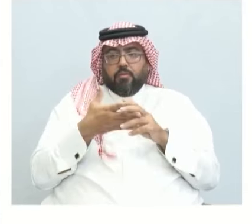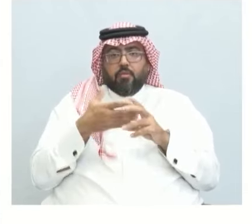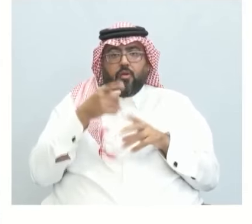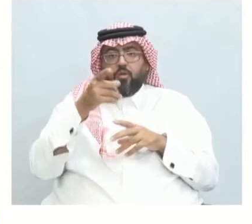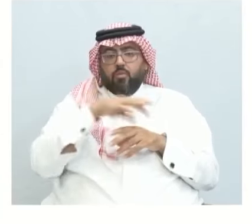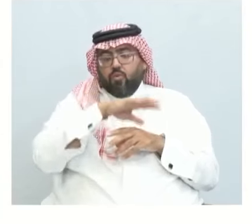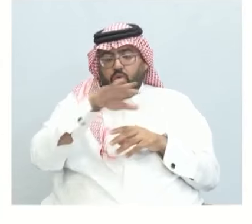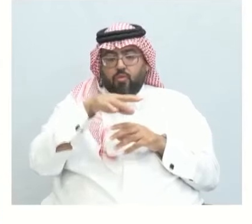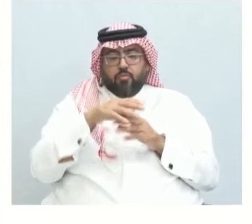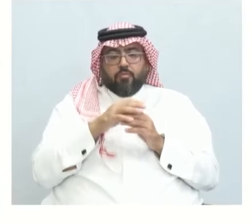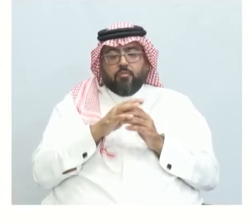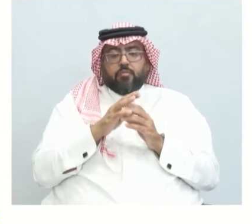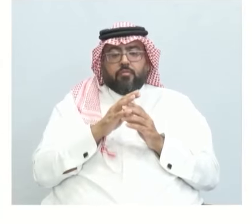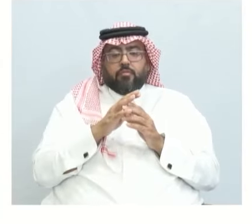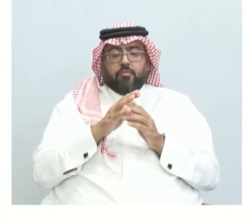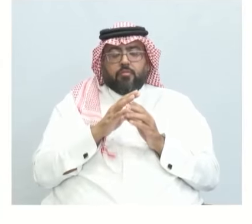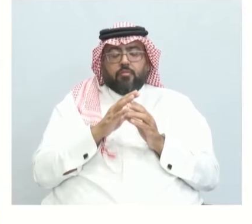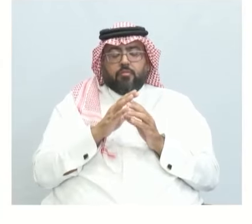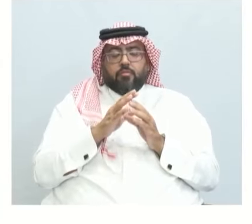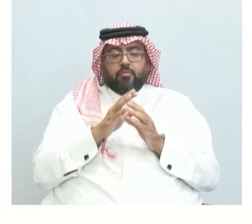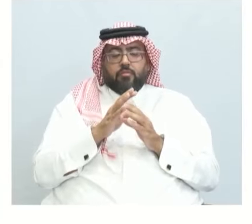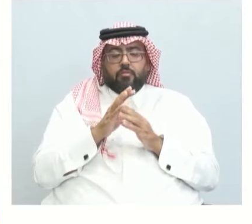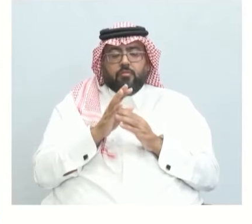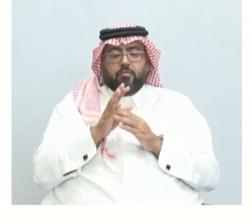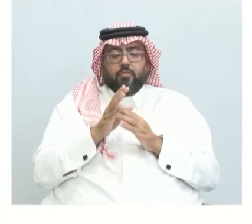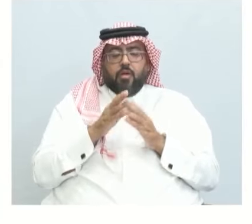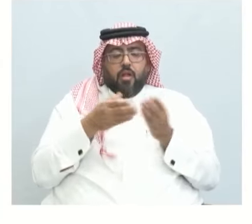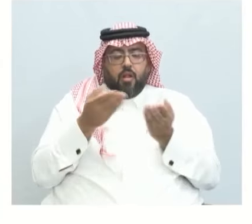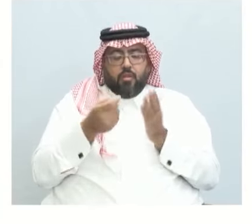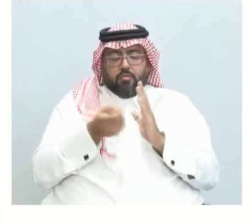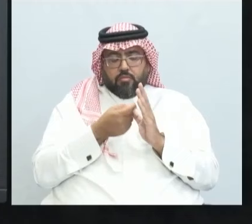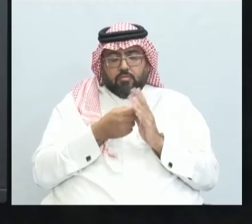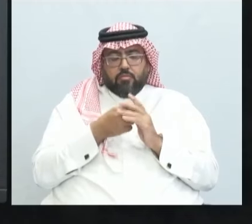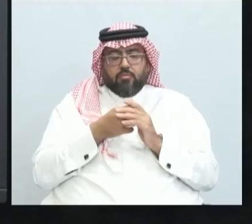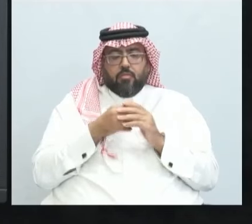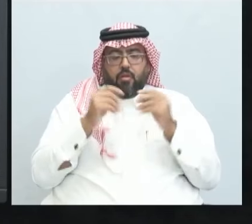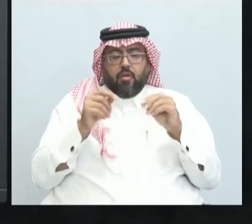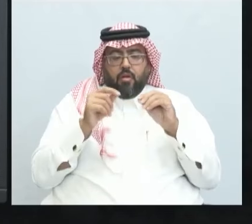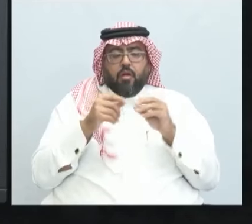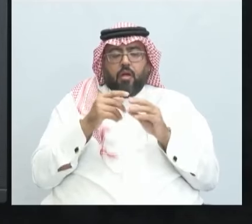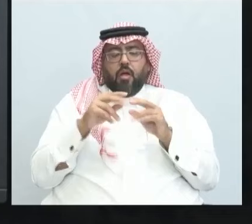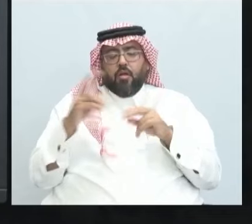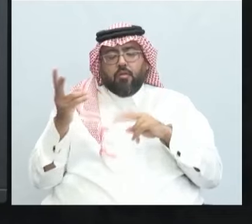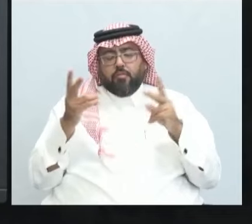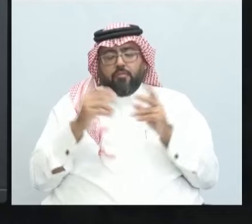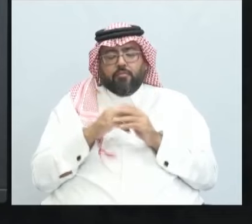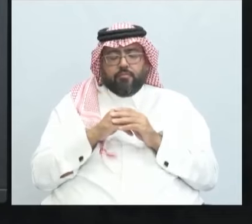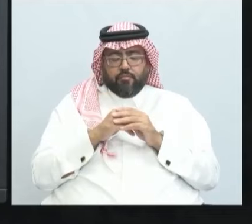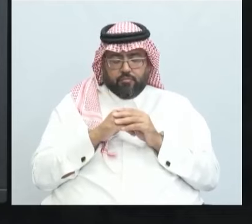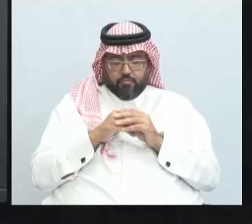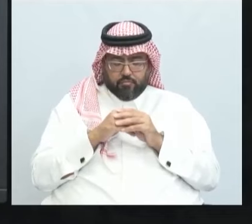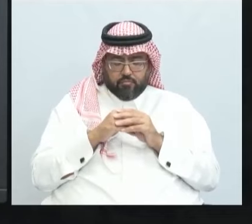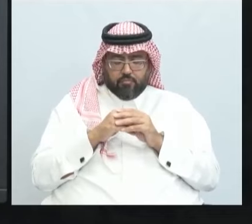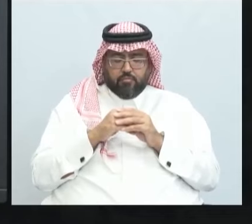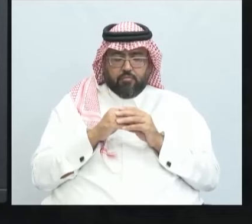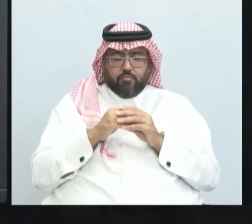وزميلاتك بامكانك ايضا ان تدون عن عن تلك العصور وان تتحدثوا عن تلك العصور وان تذكر ايضا عصور تختلف عن عصر الجاهل يبحث عن